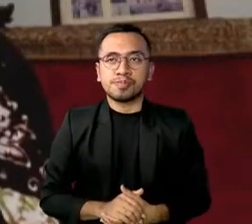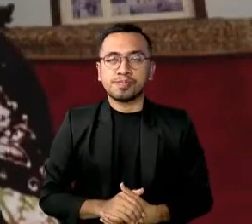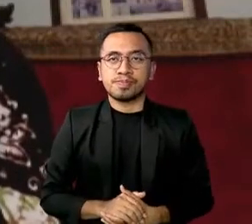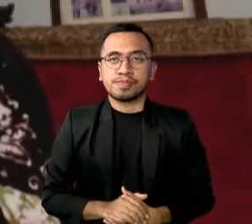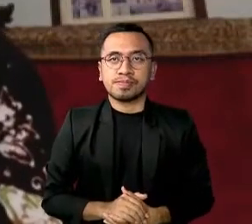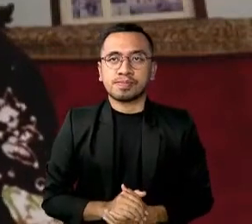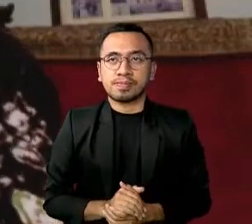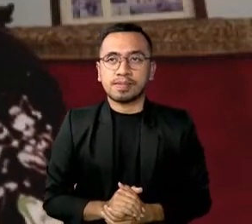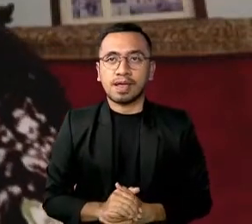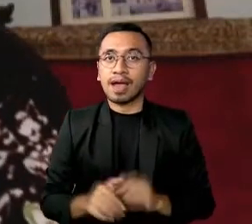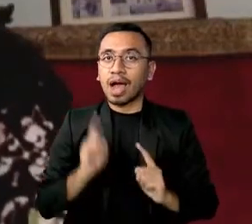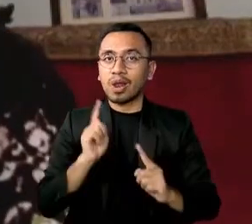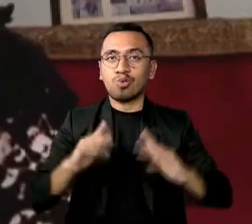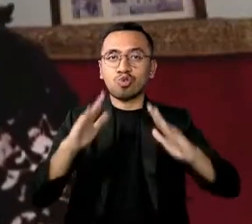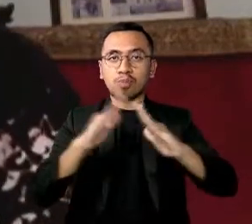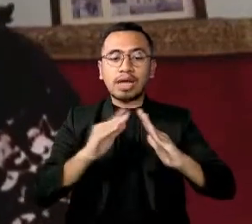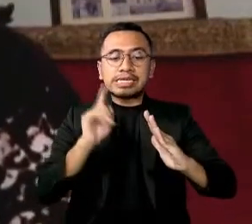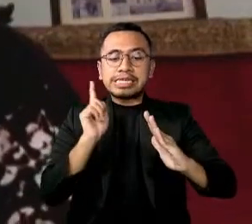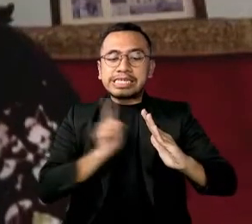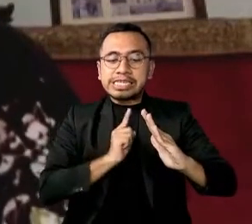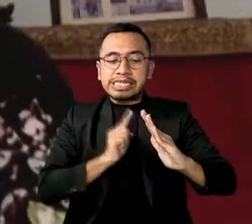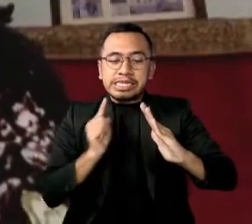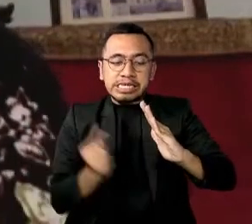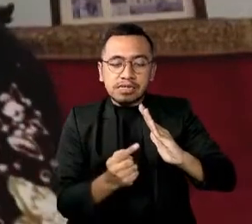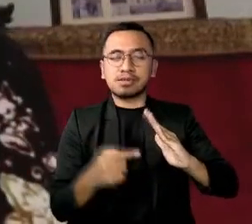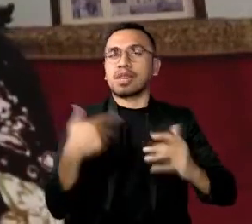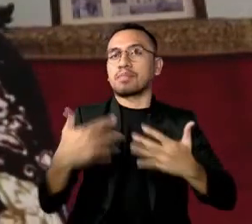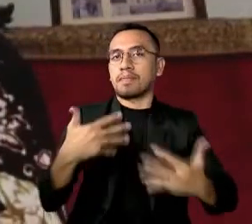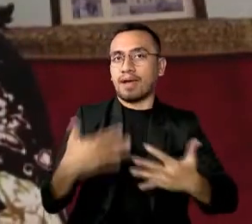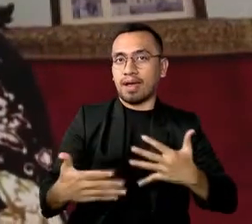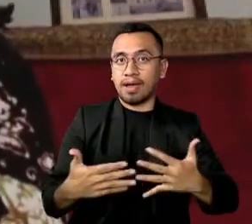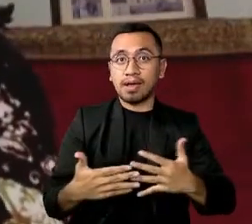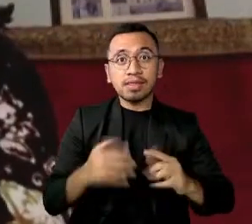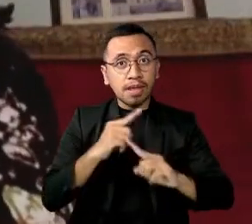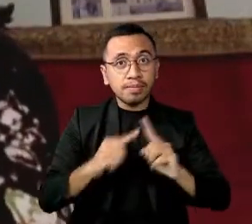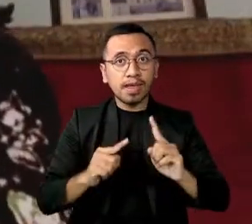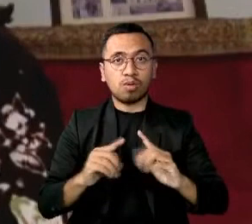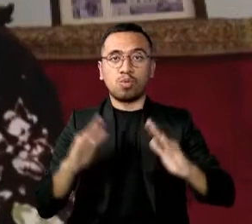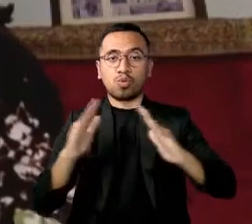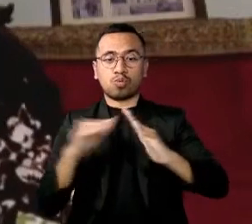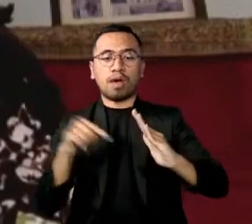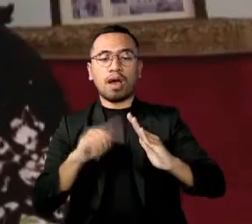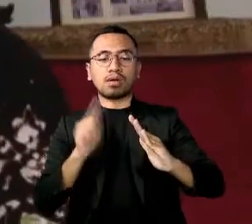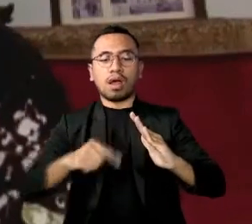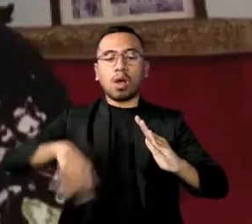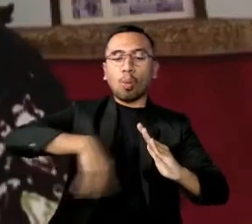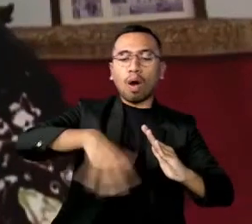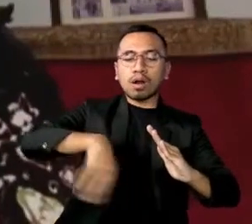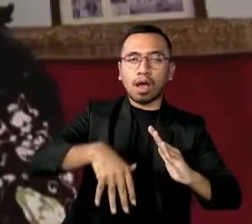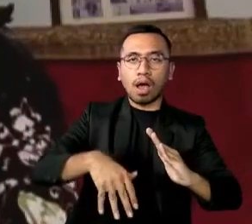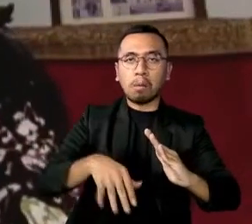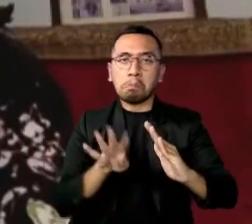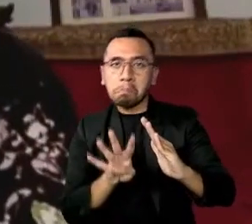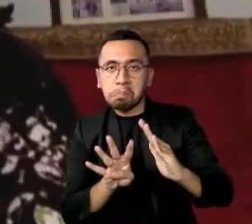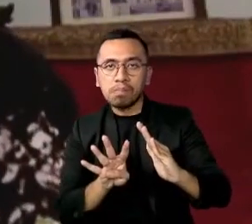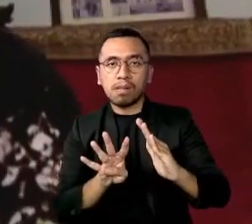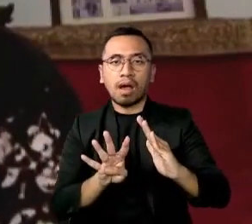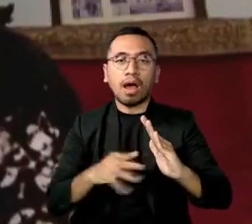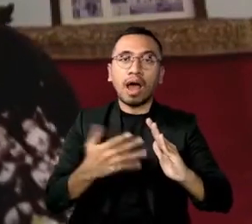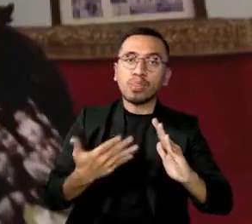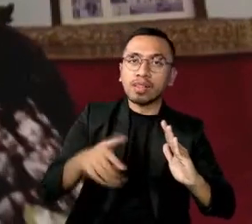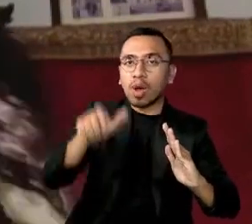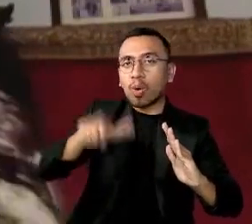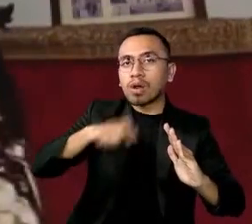rumah itu tidak bersama dengan yang lain tapi kalau dirumah itu adalah Harvest dan kemudian ada